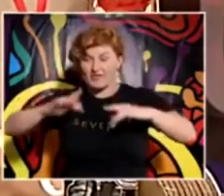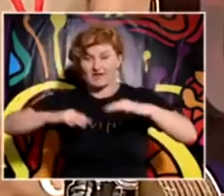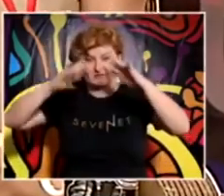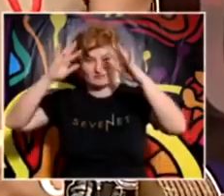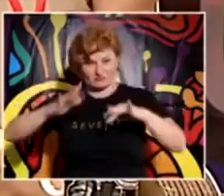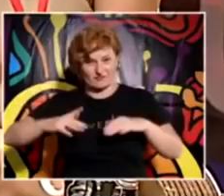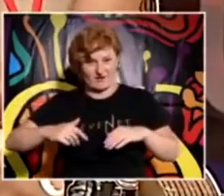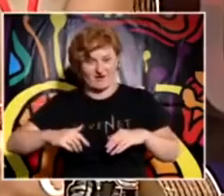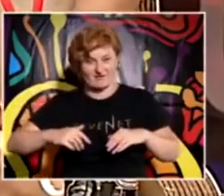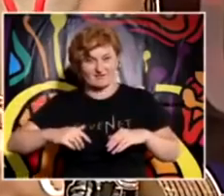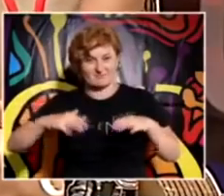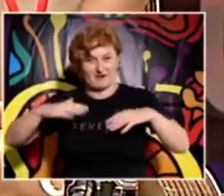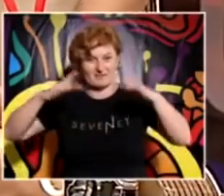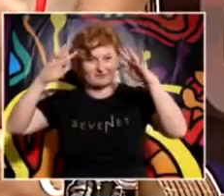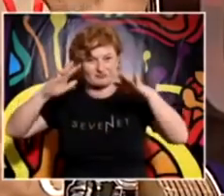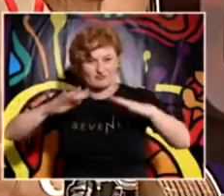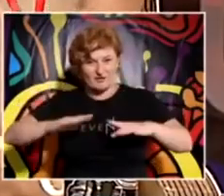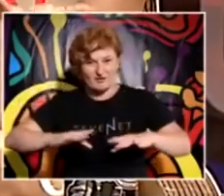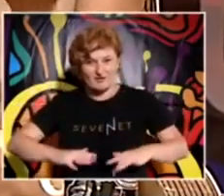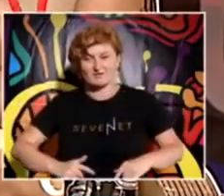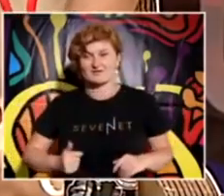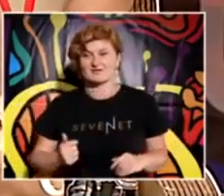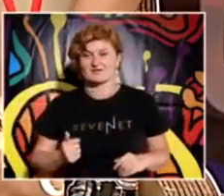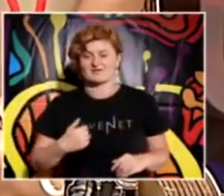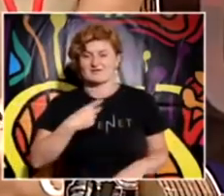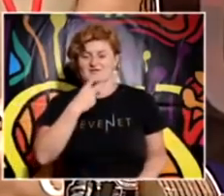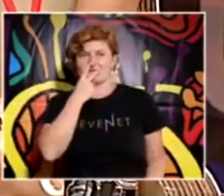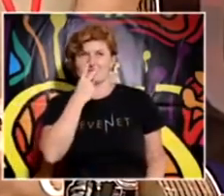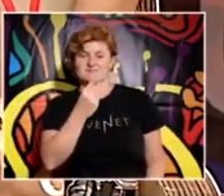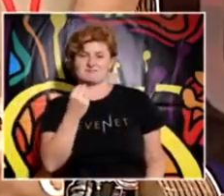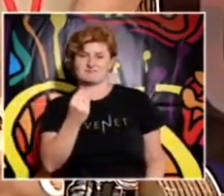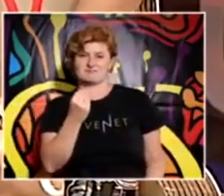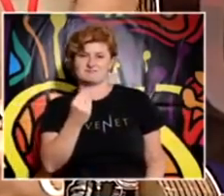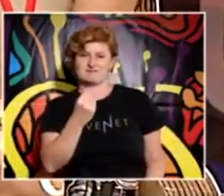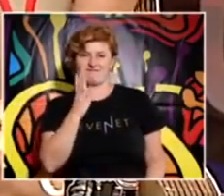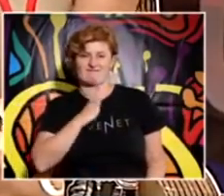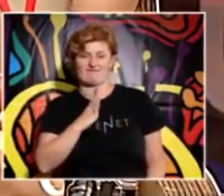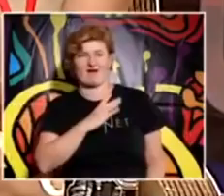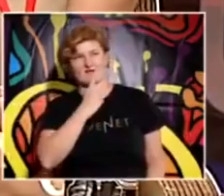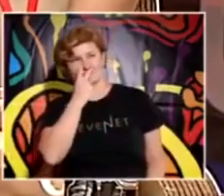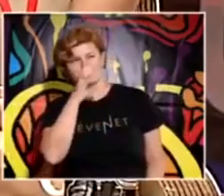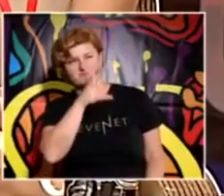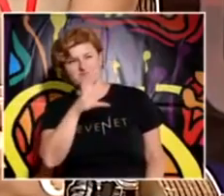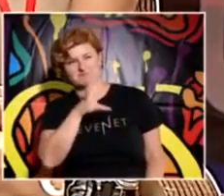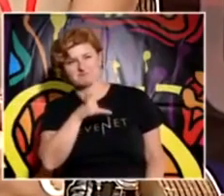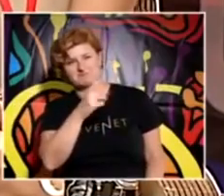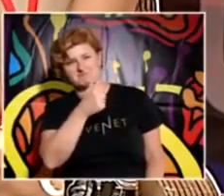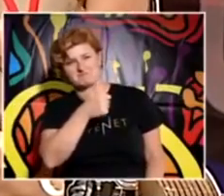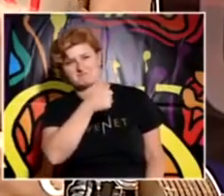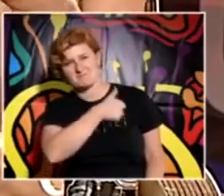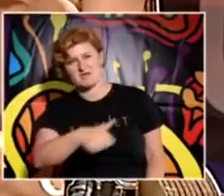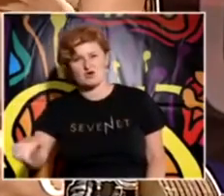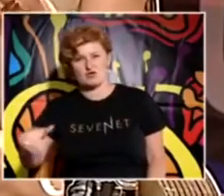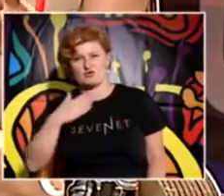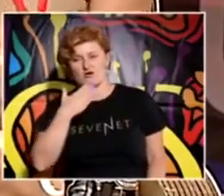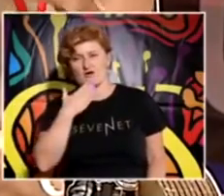taki widok wart, że powiem, milion dolarów. I też wydaje mi się, że troszkę w takim instagramowym świecie tak